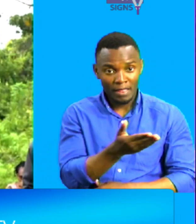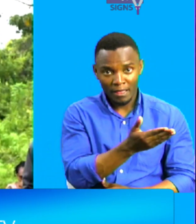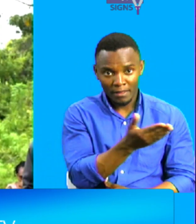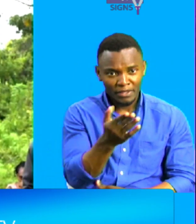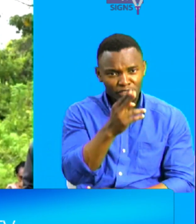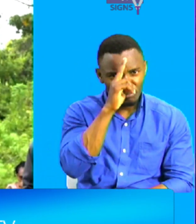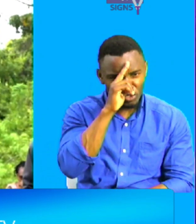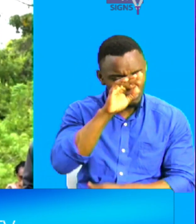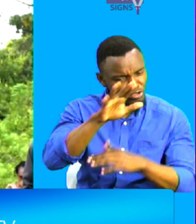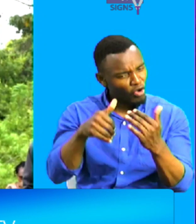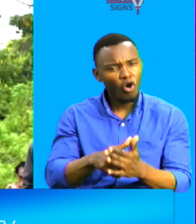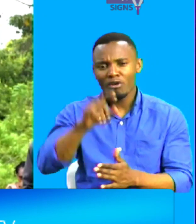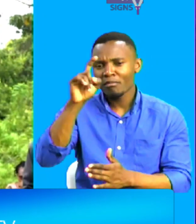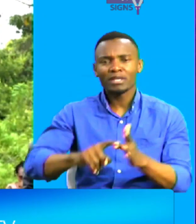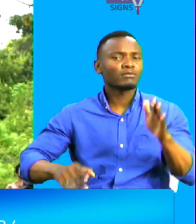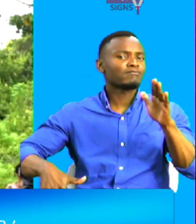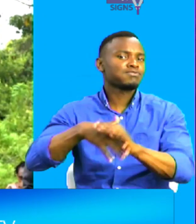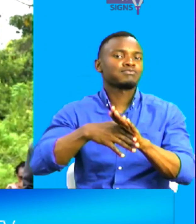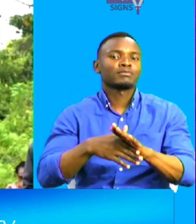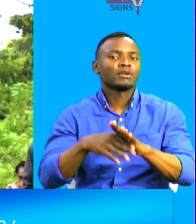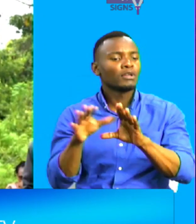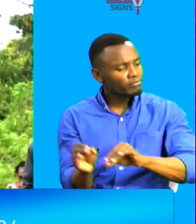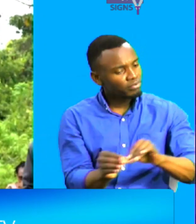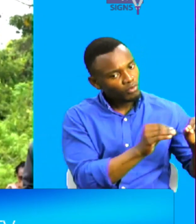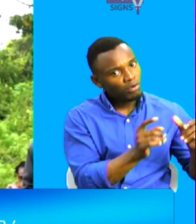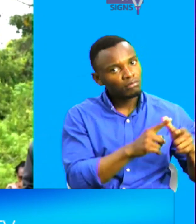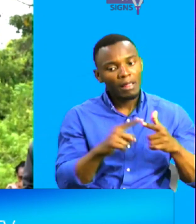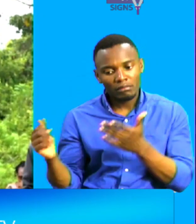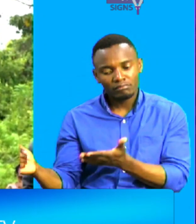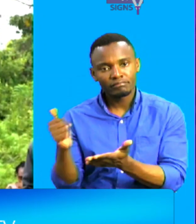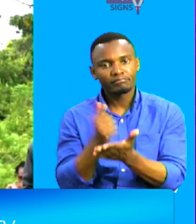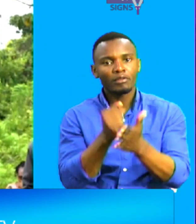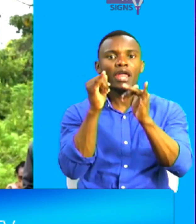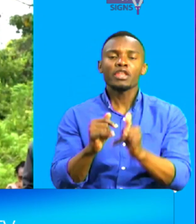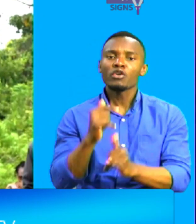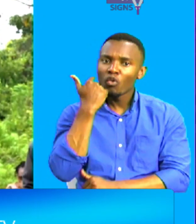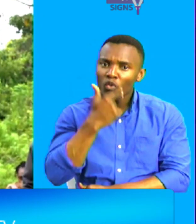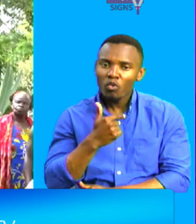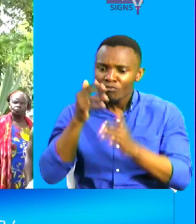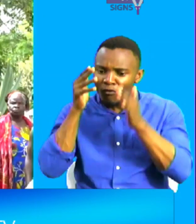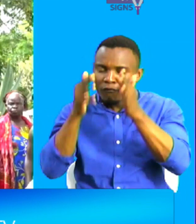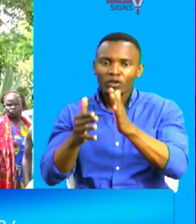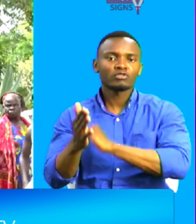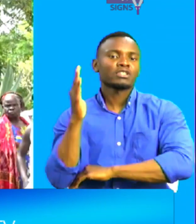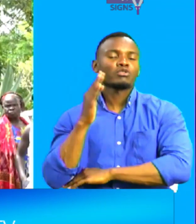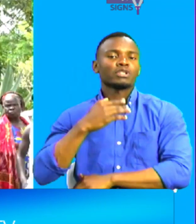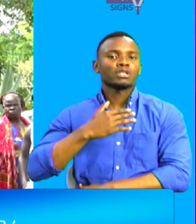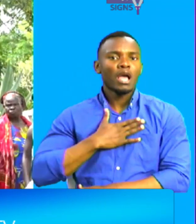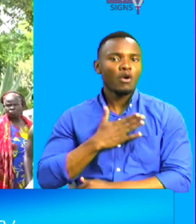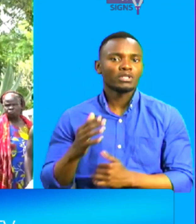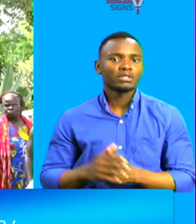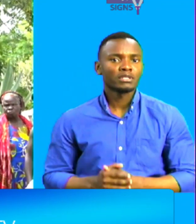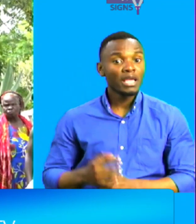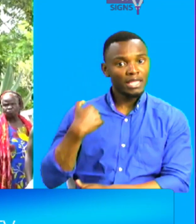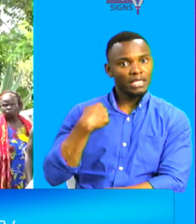mapolisi wako wetu watolewe wote. Okay. Yes, waende tuletewe mapolisi wengine wenye wako concern na usalama wa mwananchi. Yeah. Jana mimi